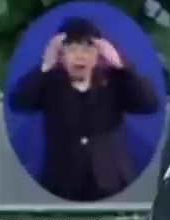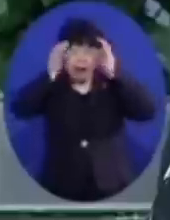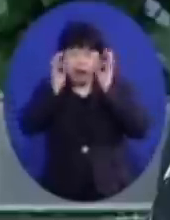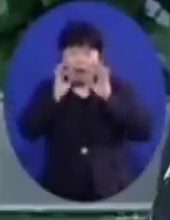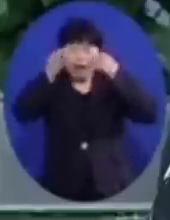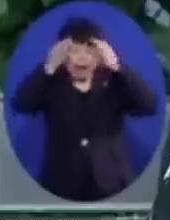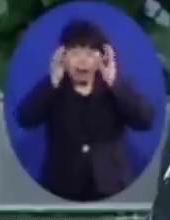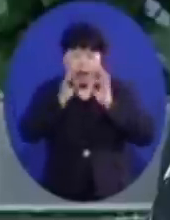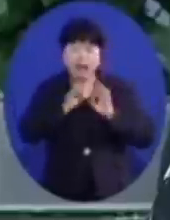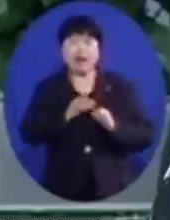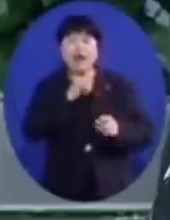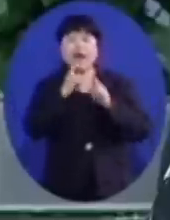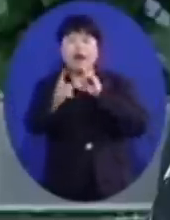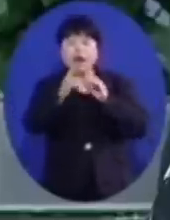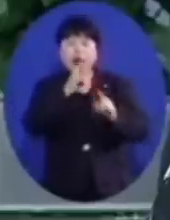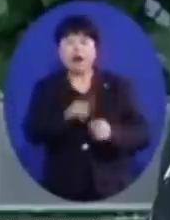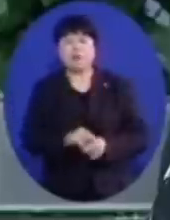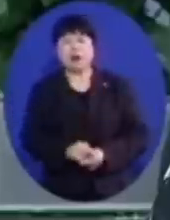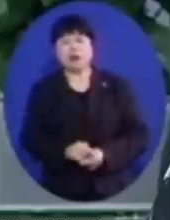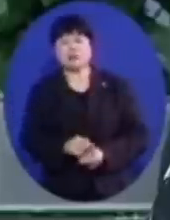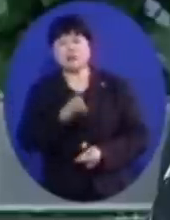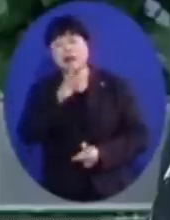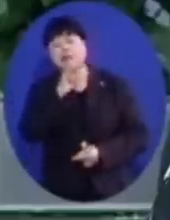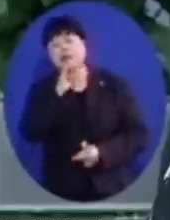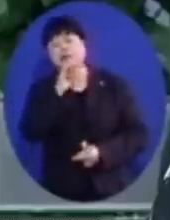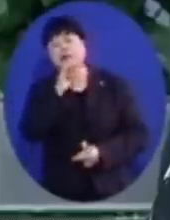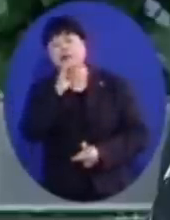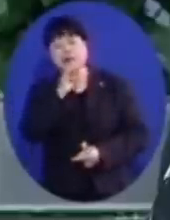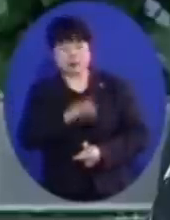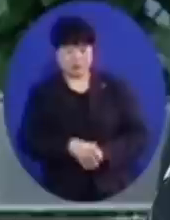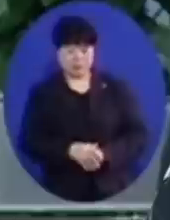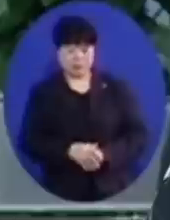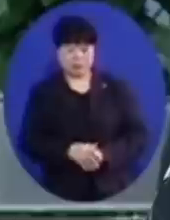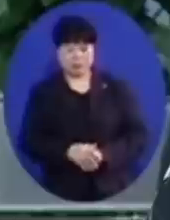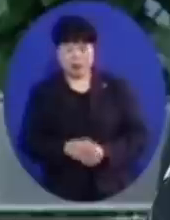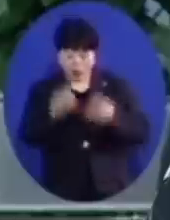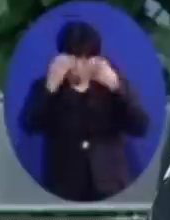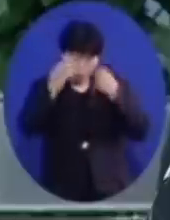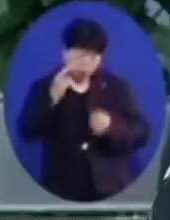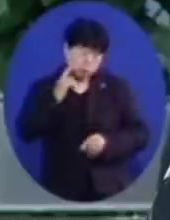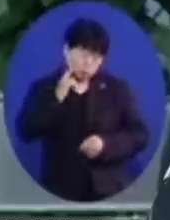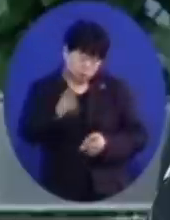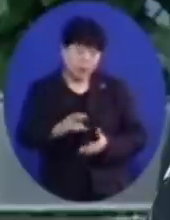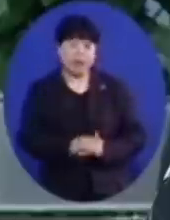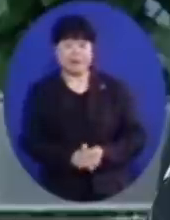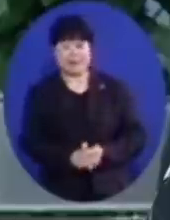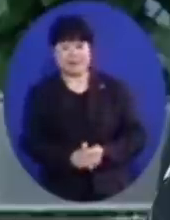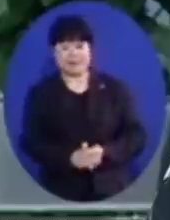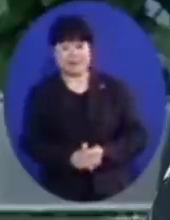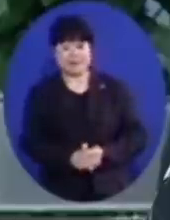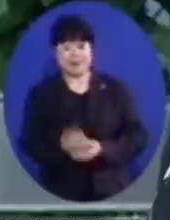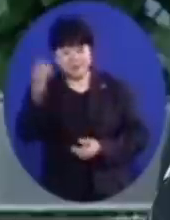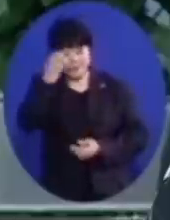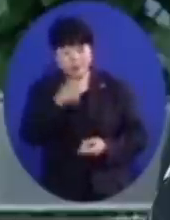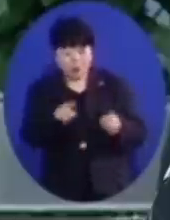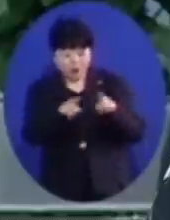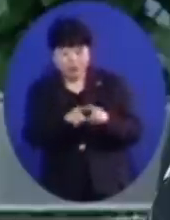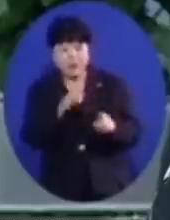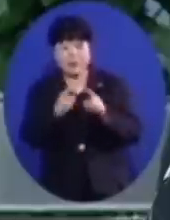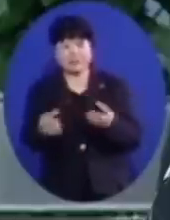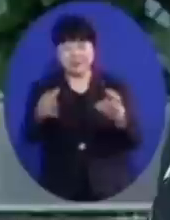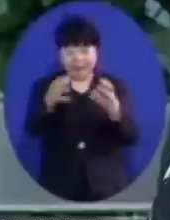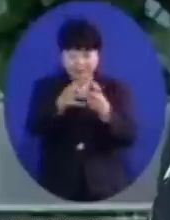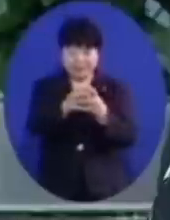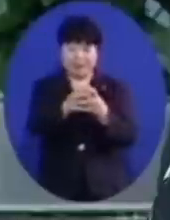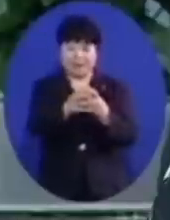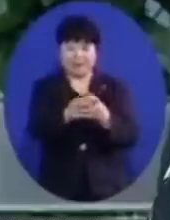뻘뻘 나고 말씀이 잘 증거되지 않고 굉장히 고통스럽습니다 성령과 말씀은 언제나 같이